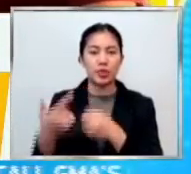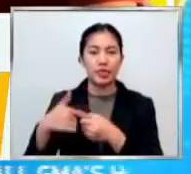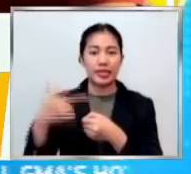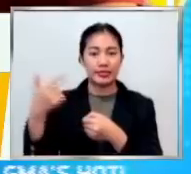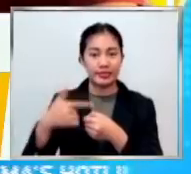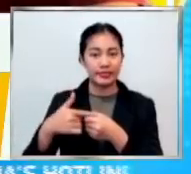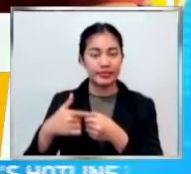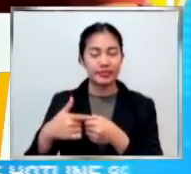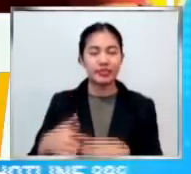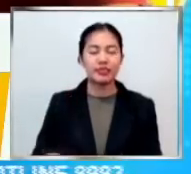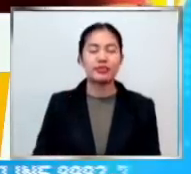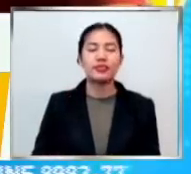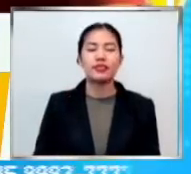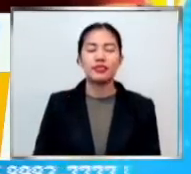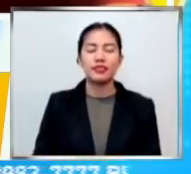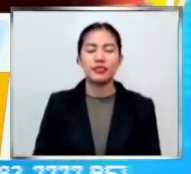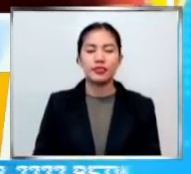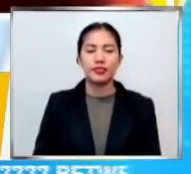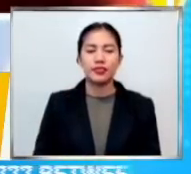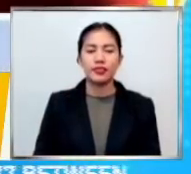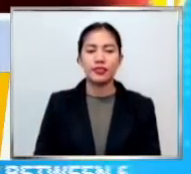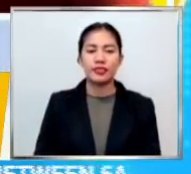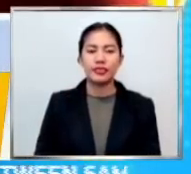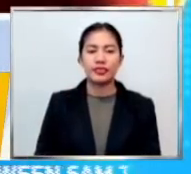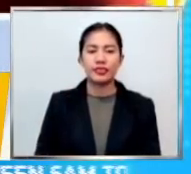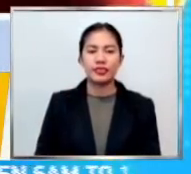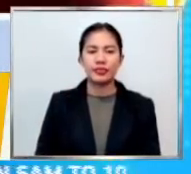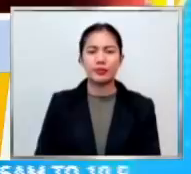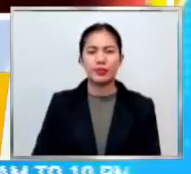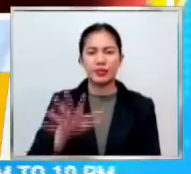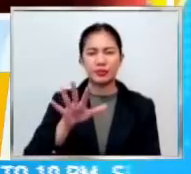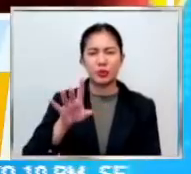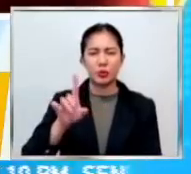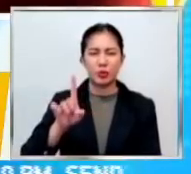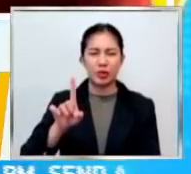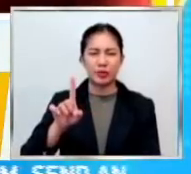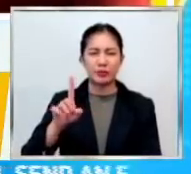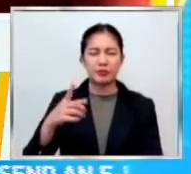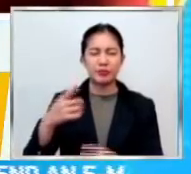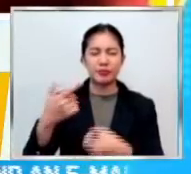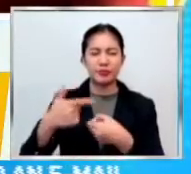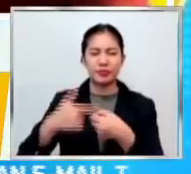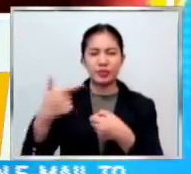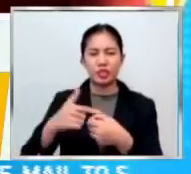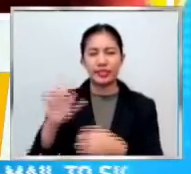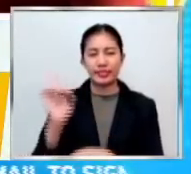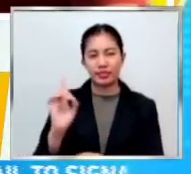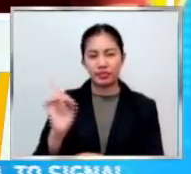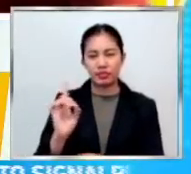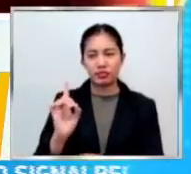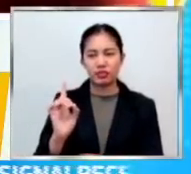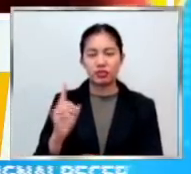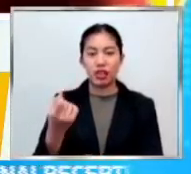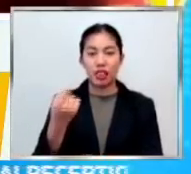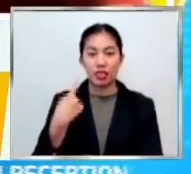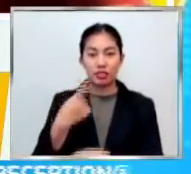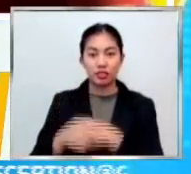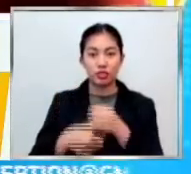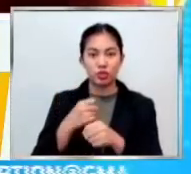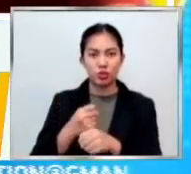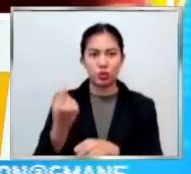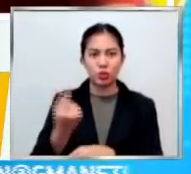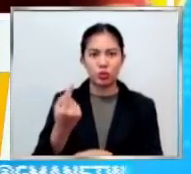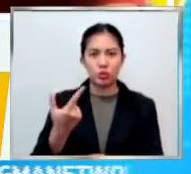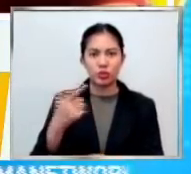itong langis kasi, Rafi, umabot na ng 51 pesos yung diesel last year. Mm-hmm. Nasa 29 pesos lang.